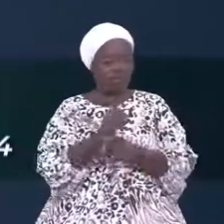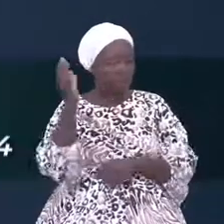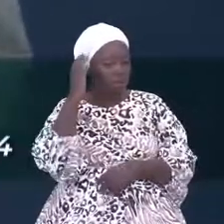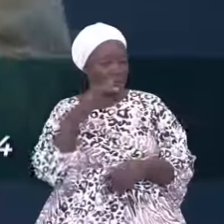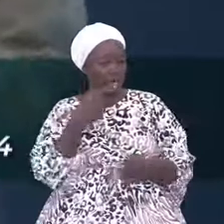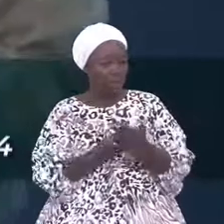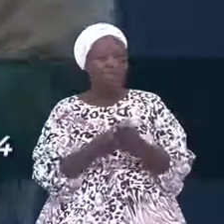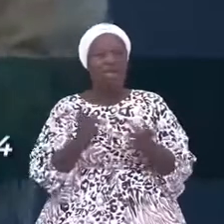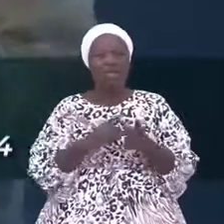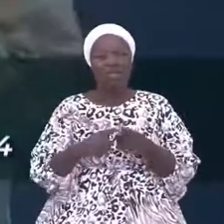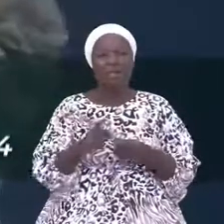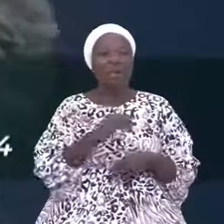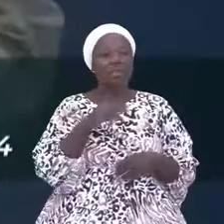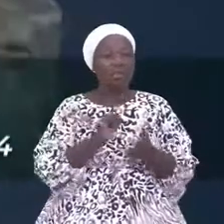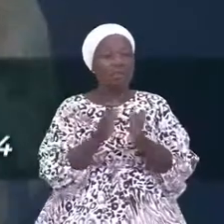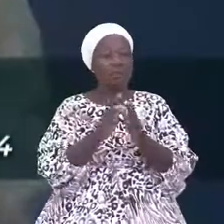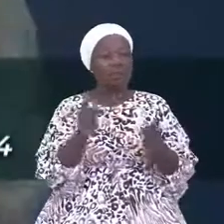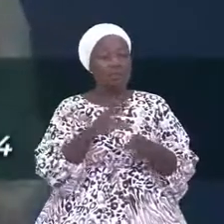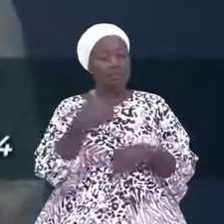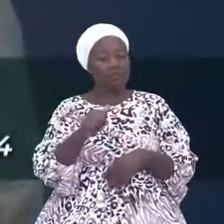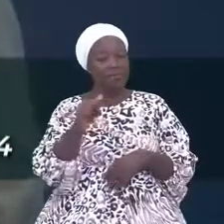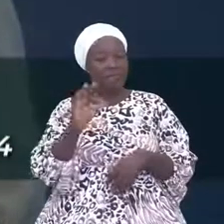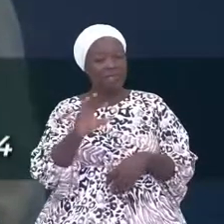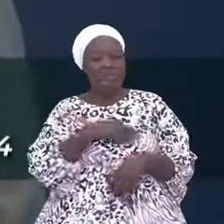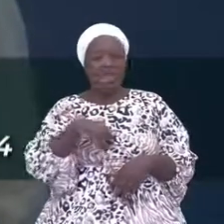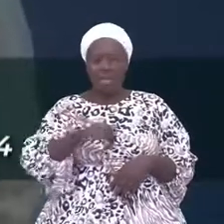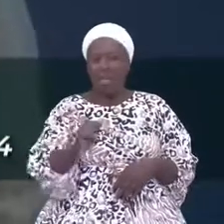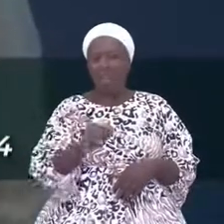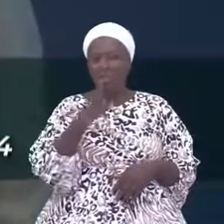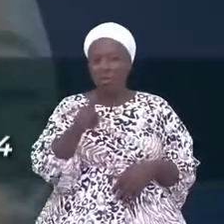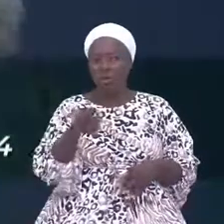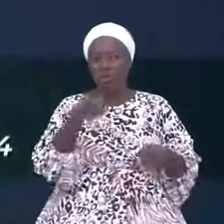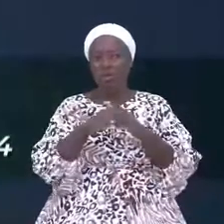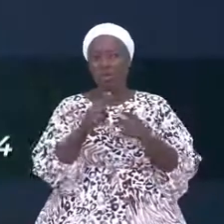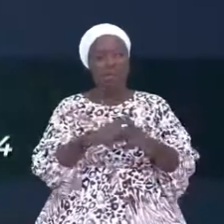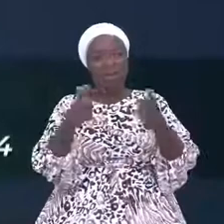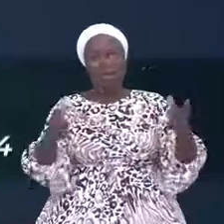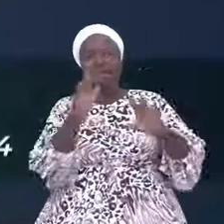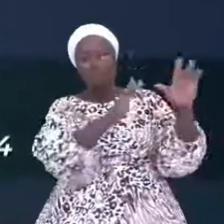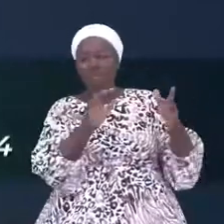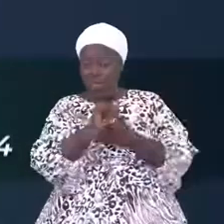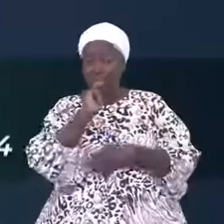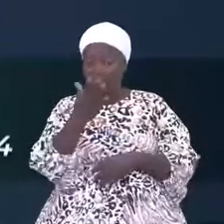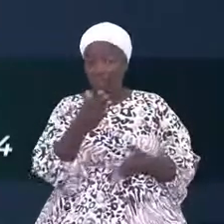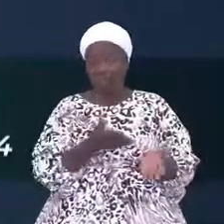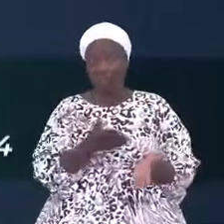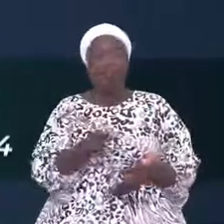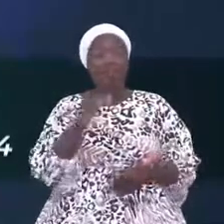Bible là-bas, en Néhémie chapitre 9, verset 19. Néhémie 9, 19. Dans ton